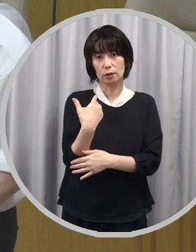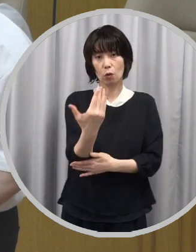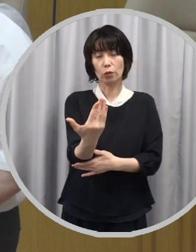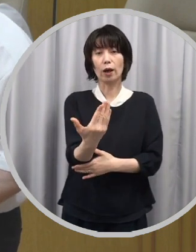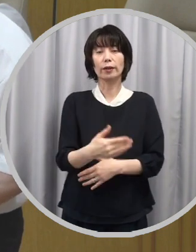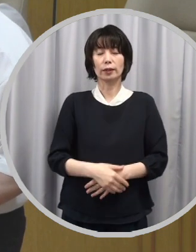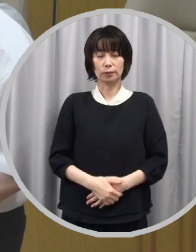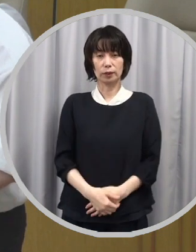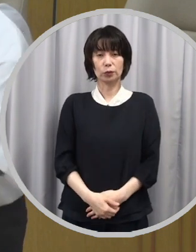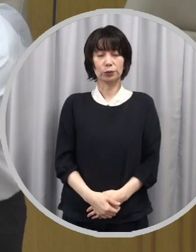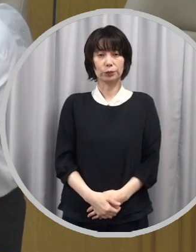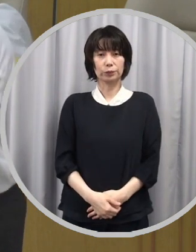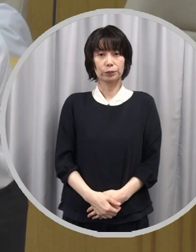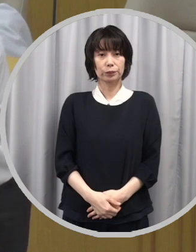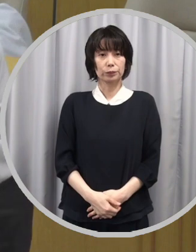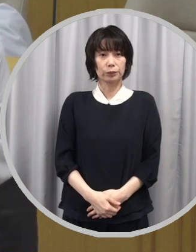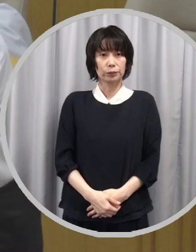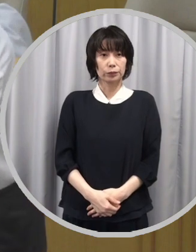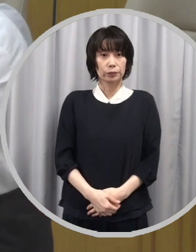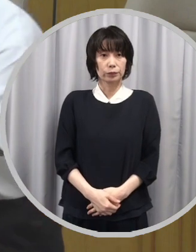をいたします。